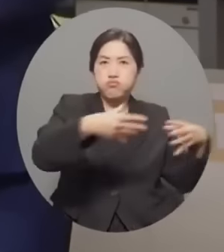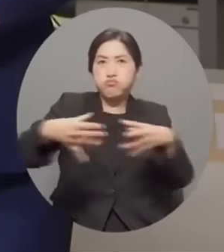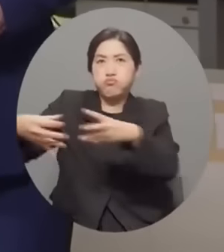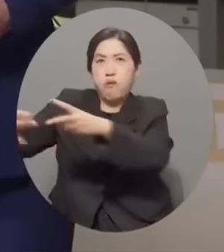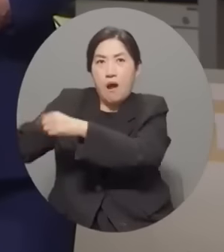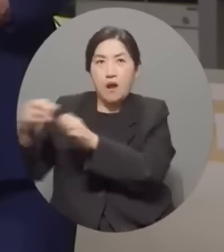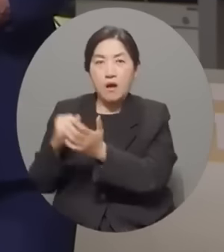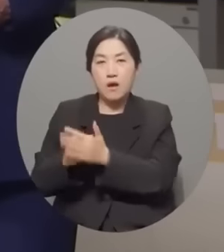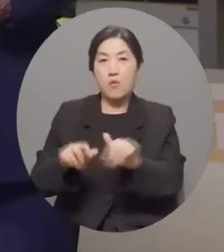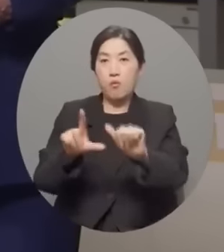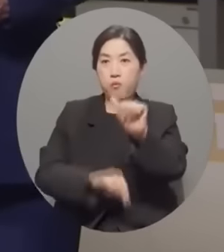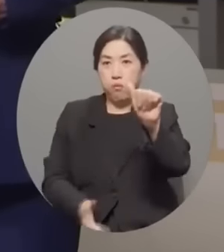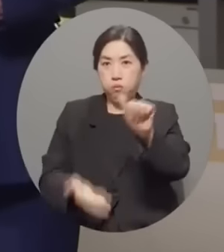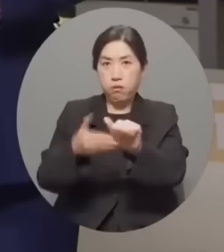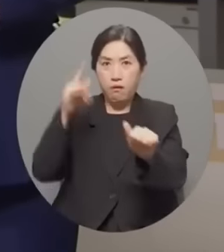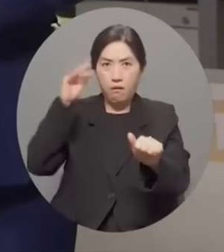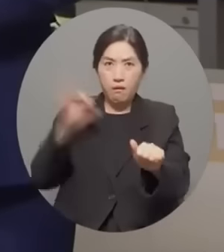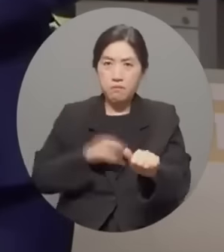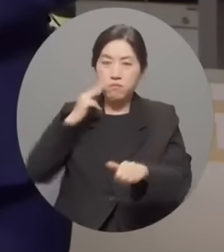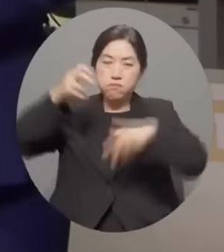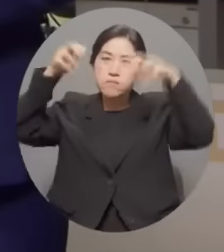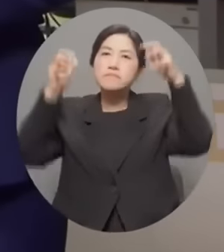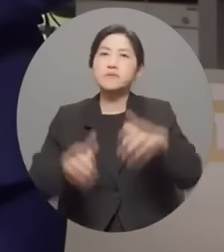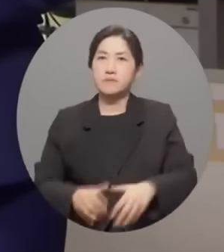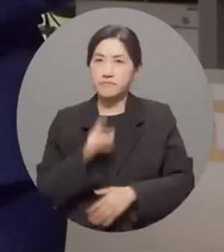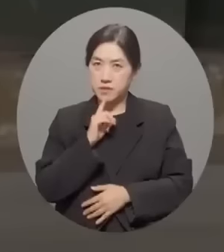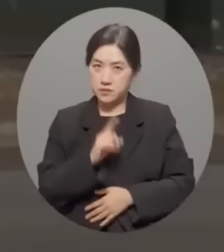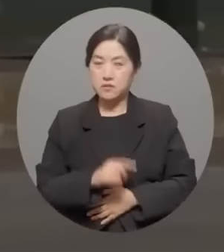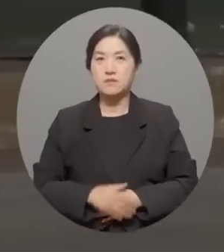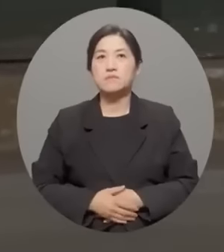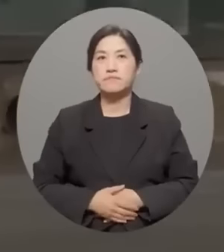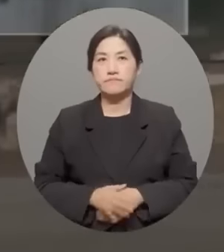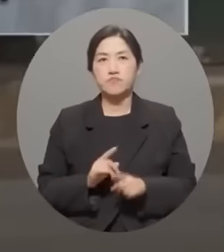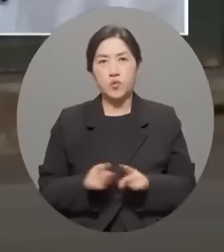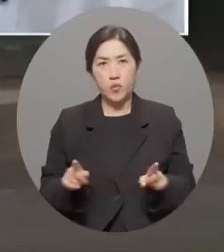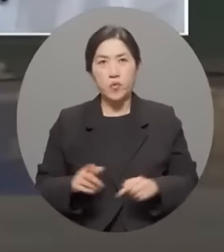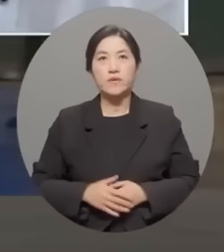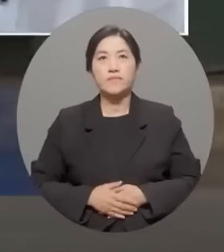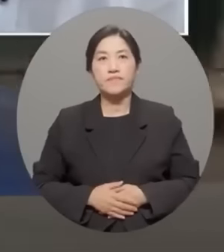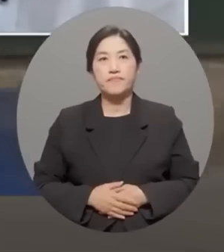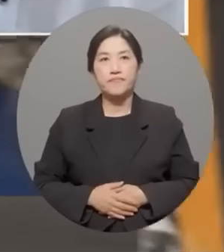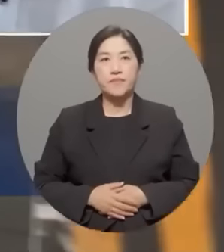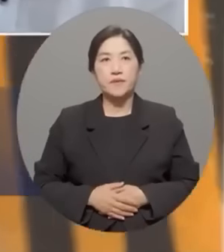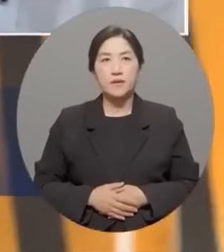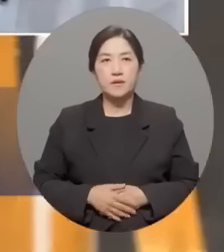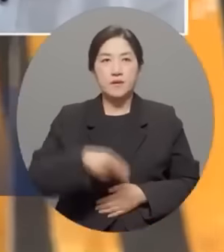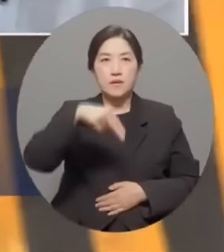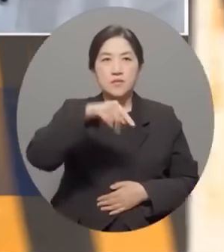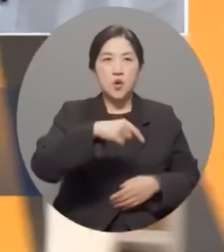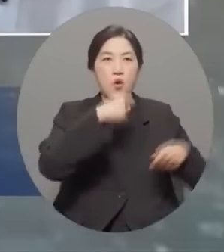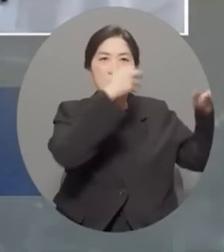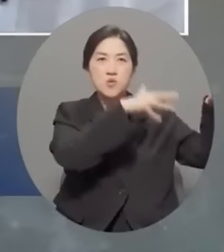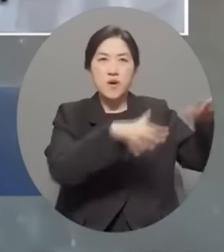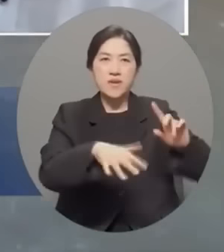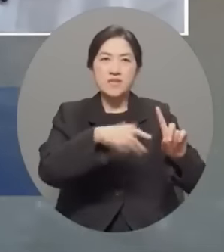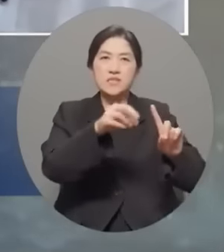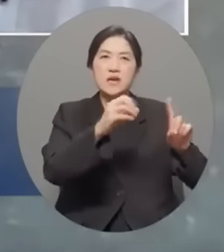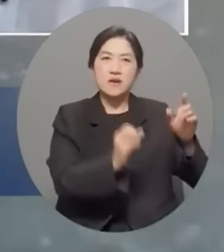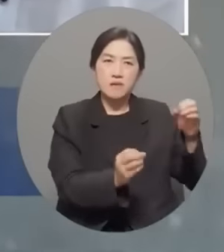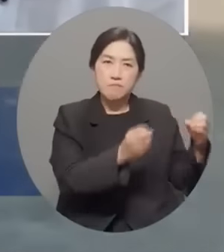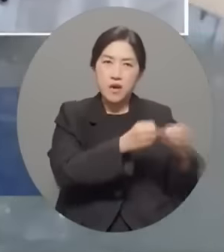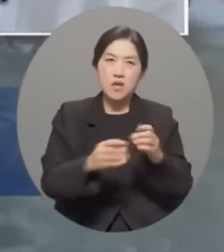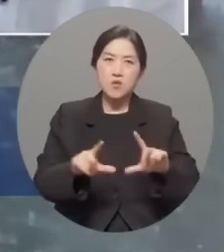기록적인 5월 폭우가 쏟아졌다는 분석입니다. 1차 반응으로 동남아시아의 폭염, 2차